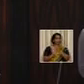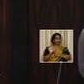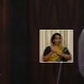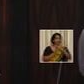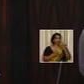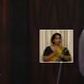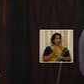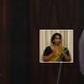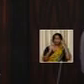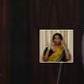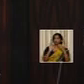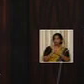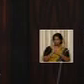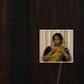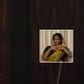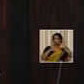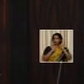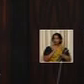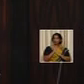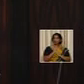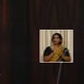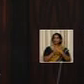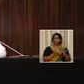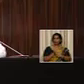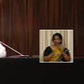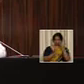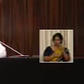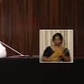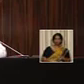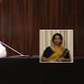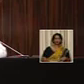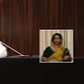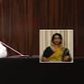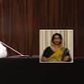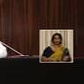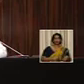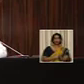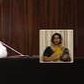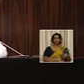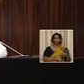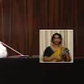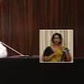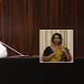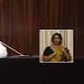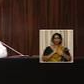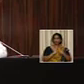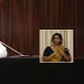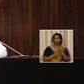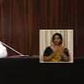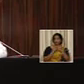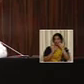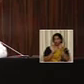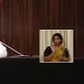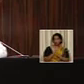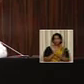වාර්තාව සම්බන්ධයෙන් වූ ඒකී කාර්ක සභාවේ වාර්තාව මම ඉදිරිපත් කරමි. ජාතික ආරක්ෂා පිළිබඳ ආංශික අධීක්ෂණ කාර්ක